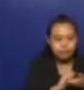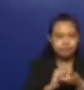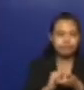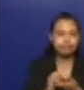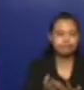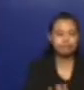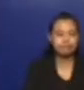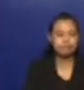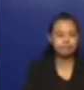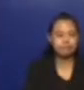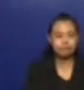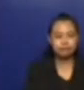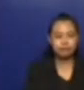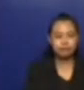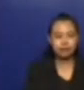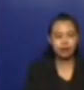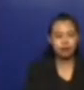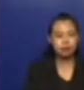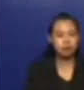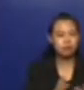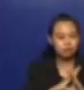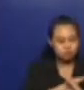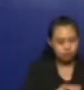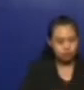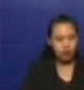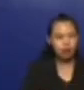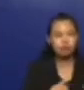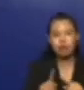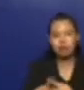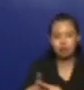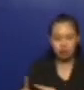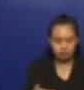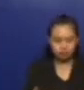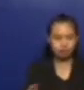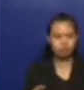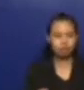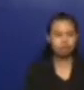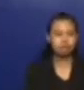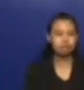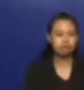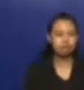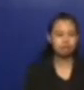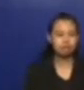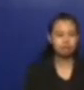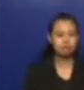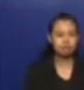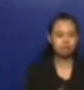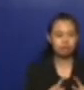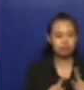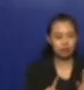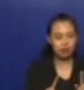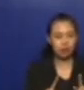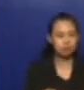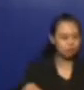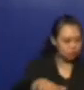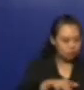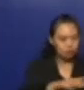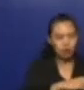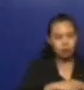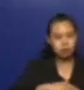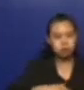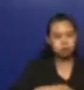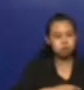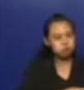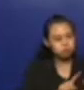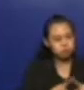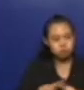วมมือพูดถึงเรื่องอะไรต่างๆที่เกี่ยวข้องกับเรื่องเหล่านี้ให้เป็นการปลองดองแต่เรื่องเหล่านี้มันต้องปลองด